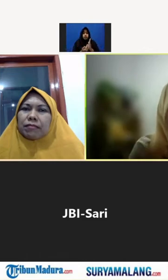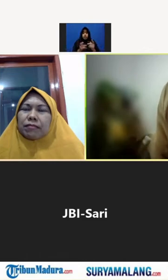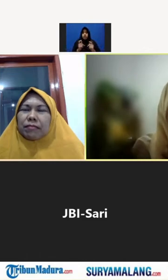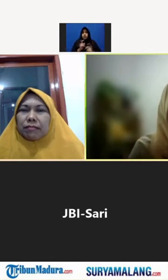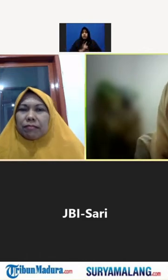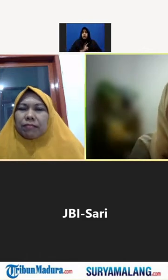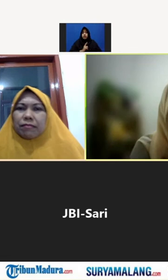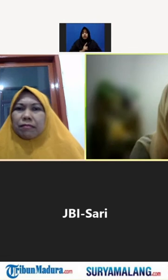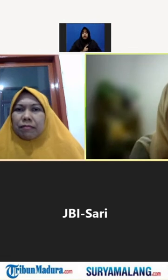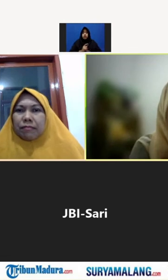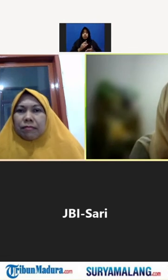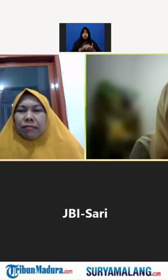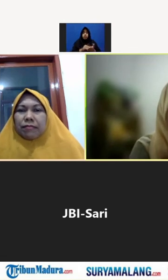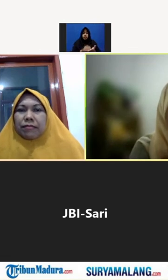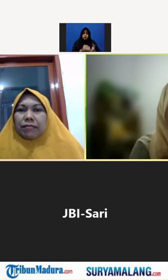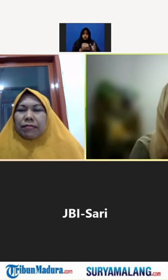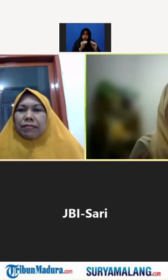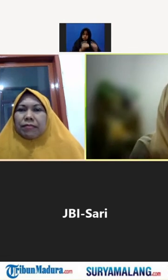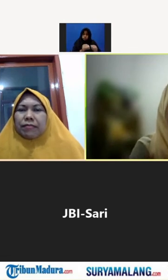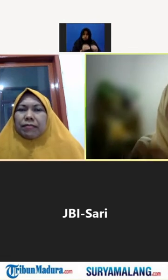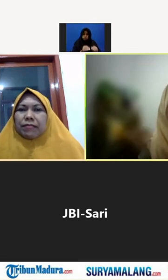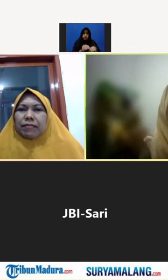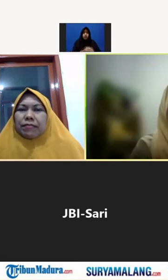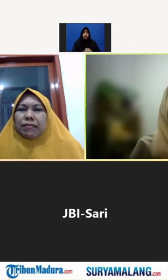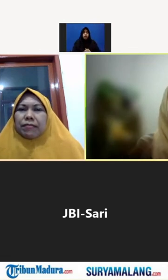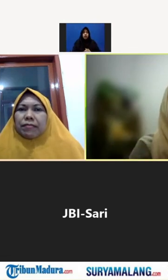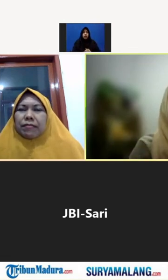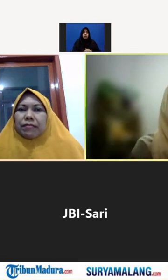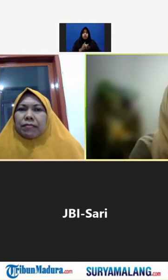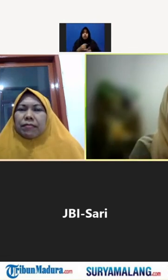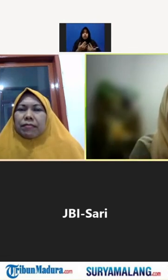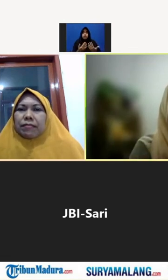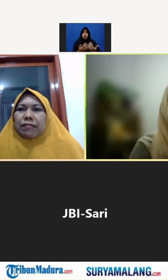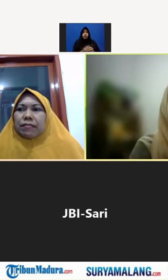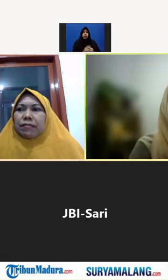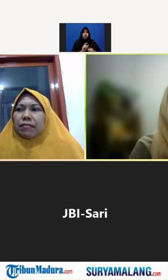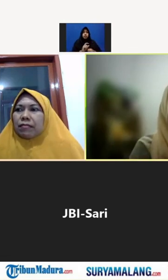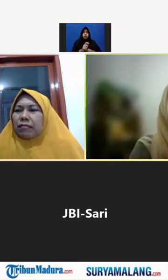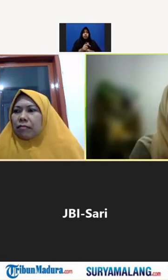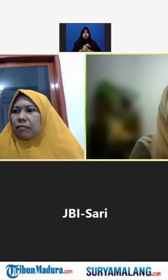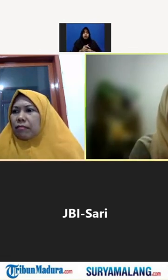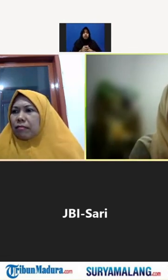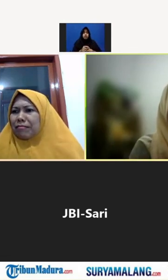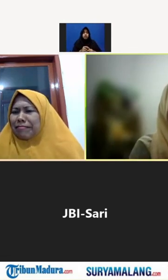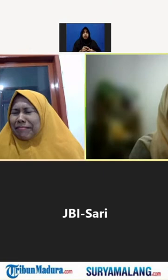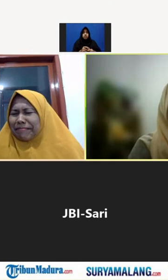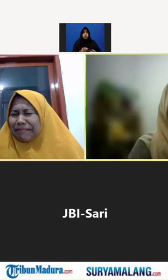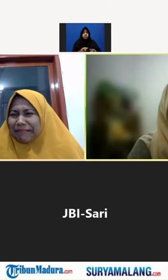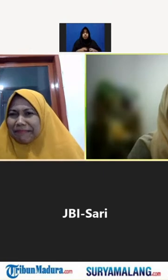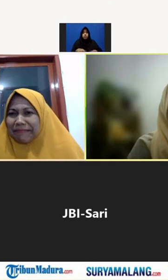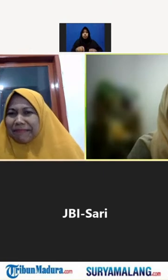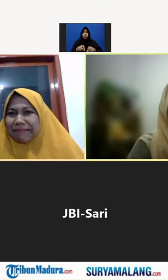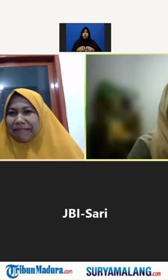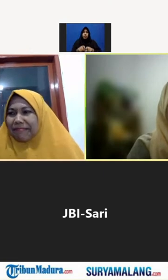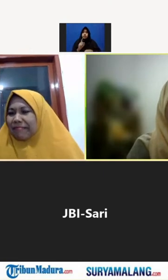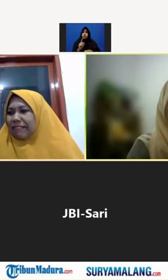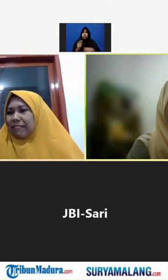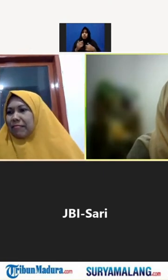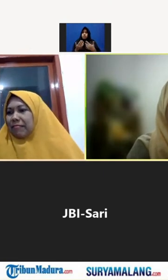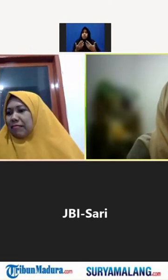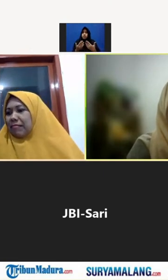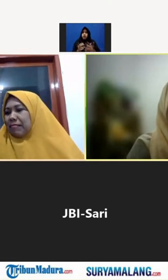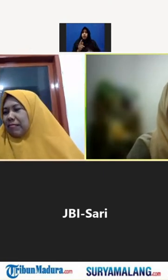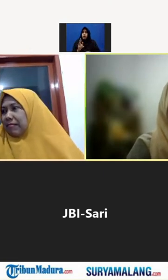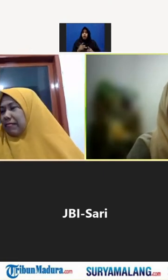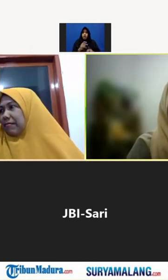belajar untuk ngajarin anak regulasi diri. Jadi dijalankan beriringan aja, Bu. Karena kalau